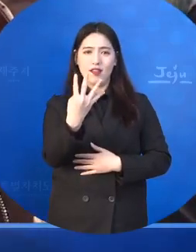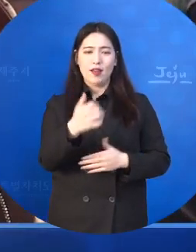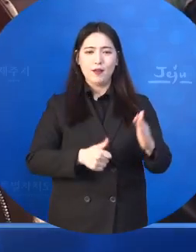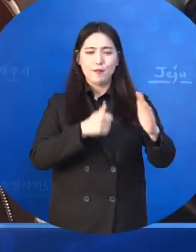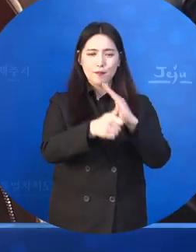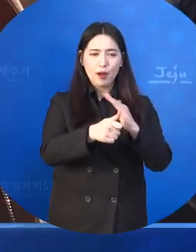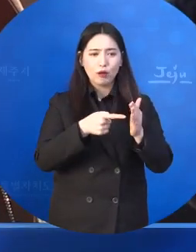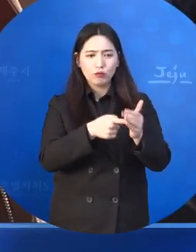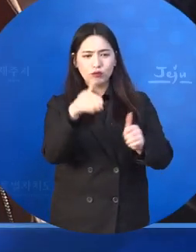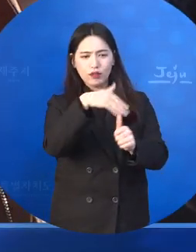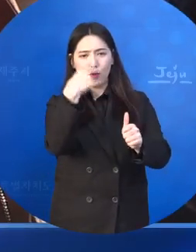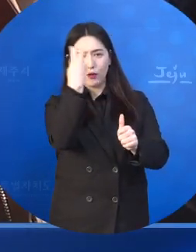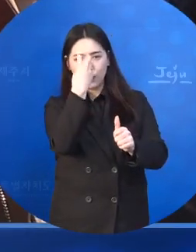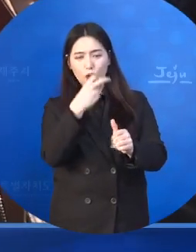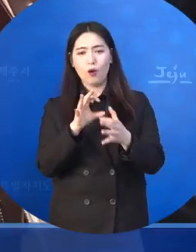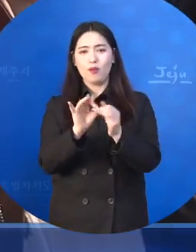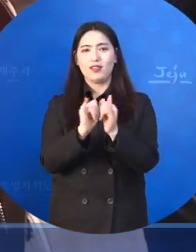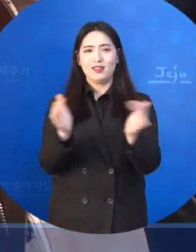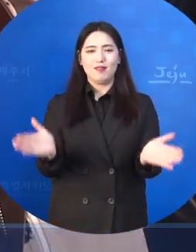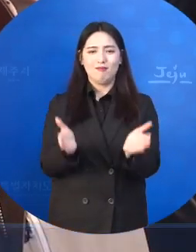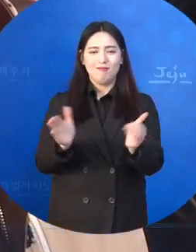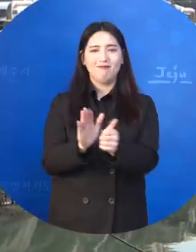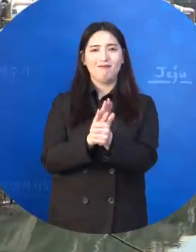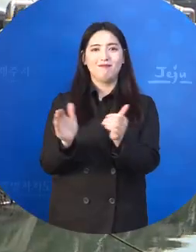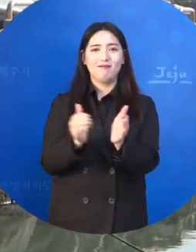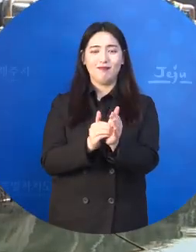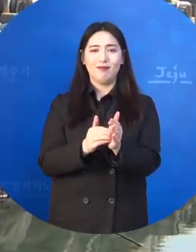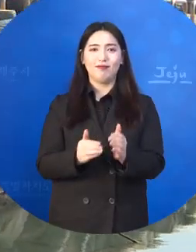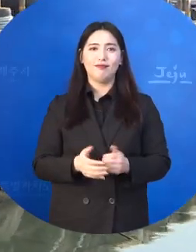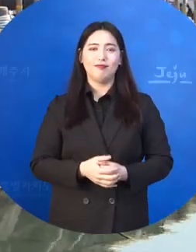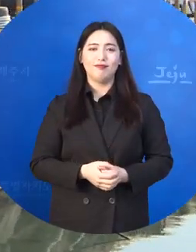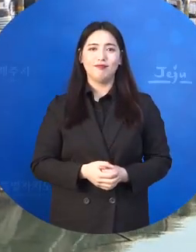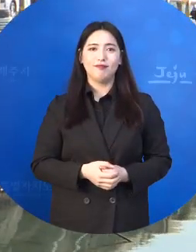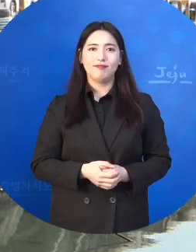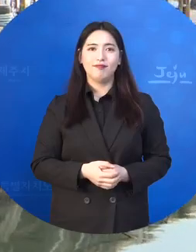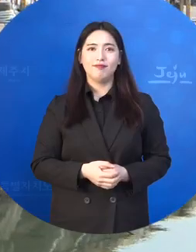상황을 점검하고 관계자를 격려했습니다.